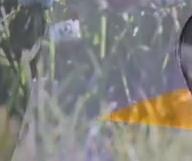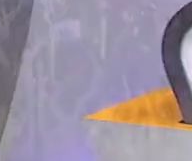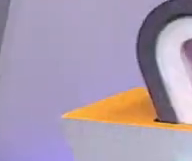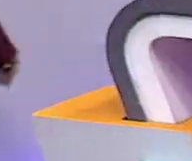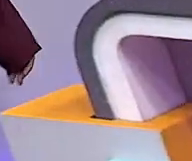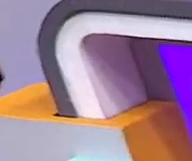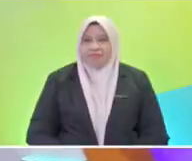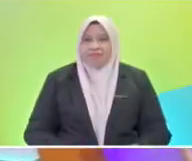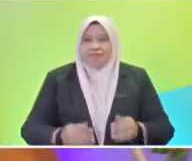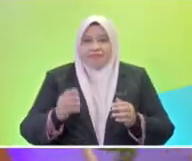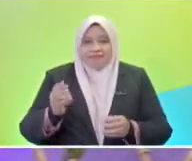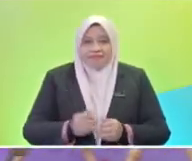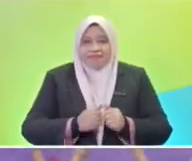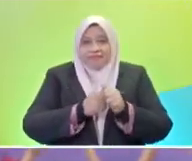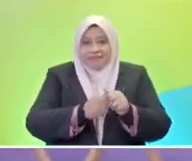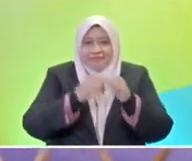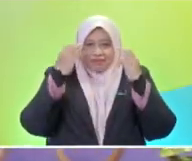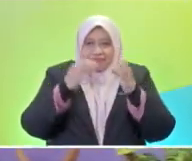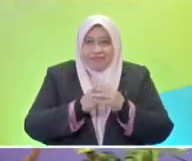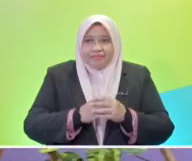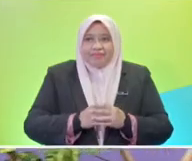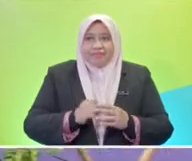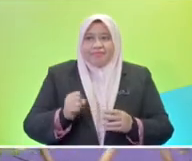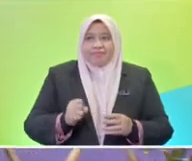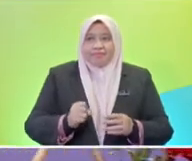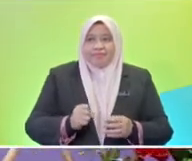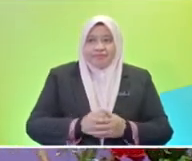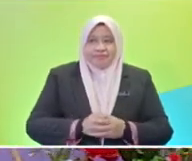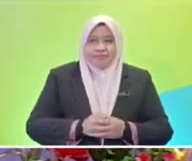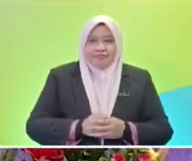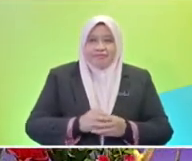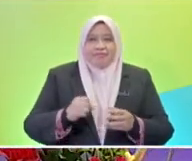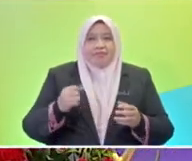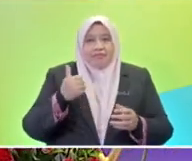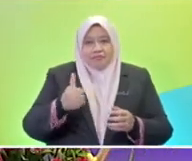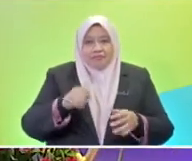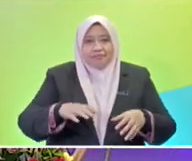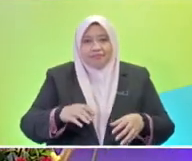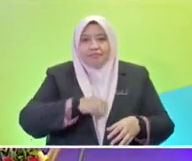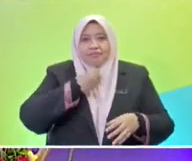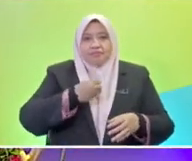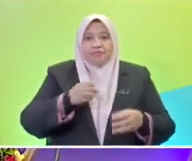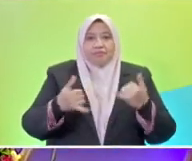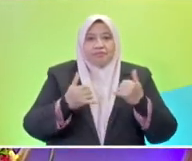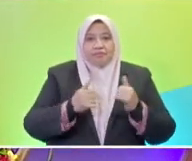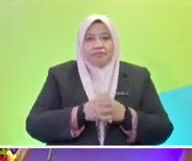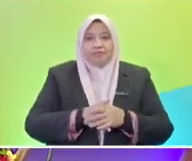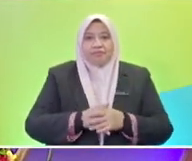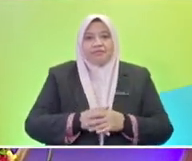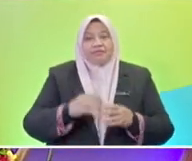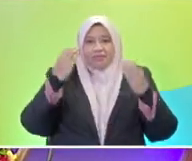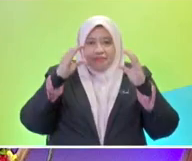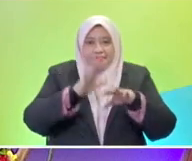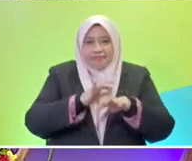Okey Akmal, mari ikut cikgu Akmal. Okey. Akmal best main tadi Akmal. Best lah cikgu, tapi tiba-tiba cikgu kena panggil pula bawa